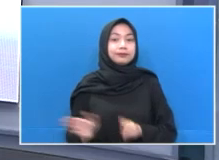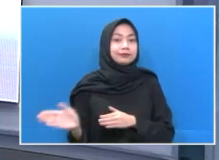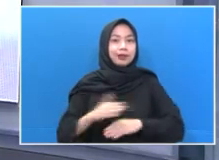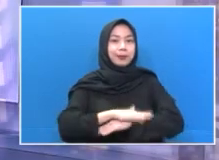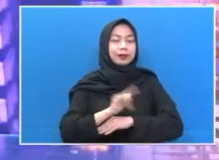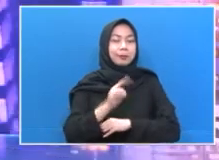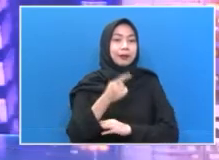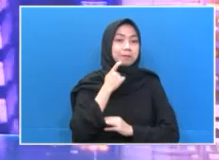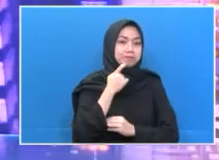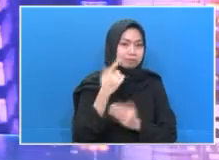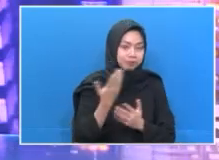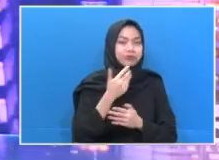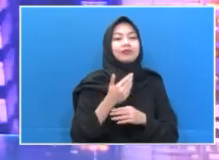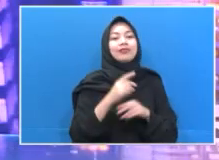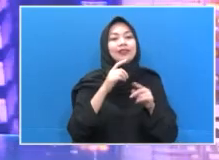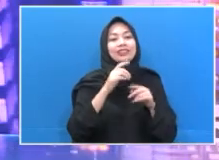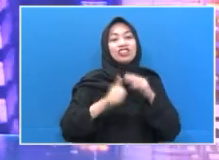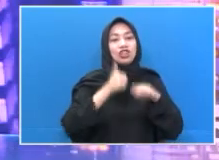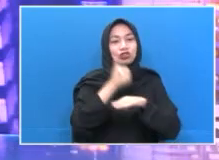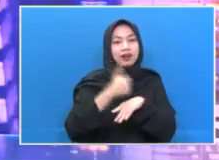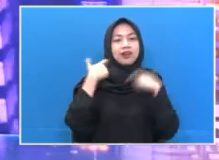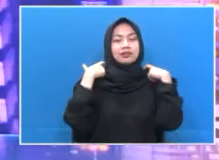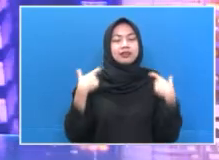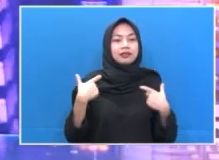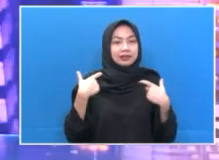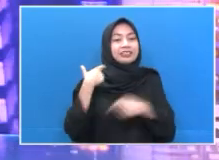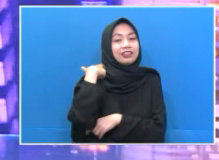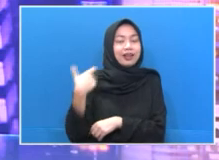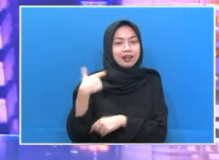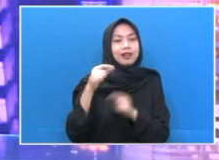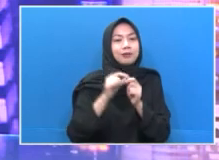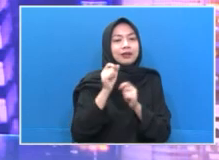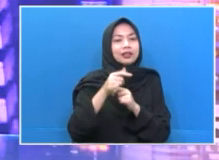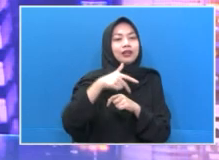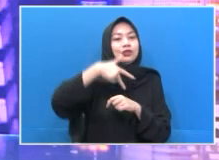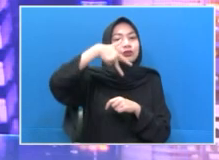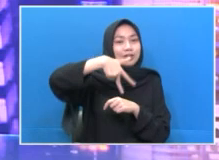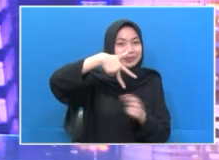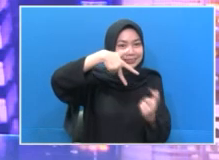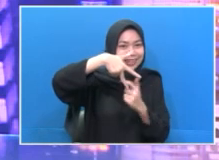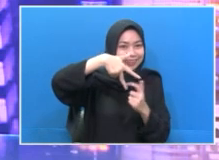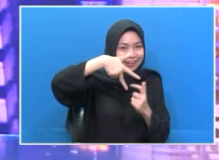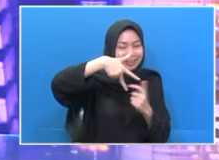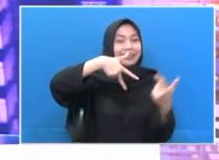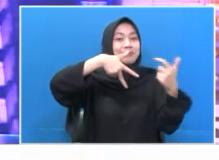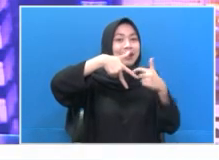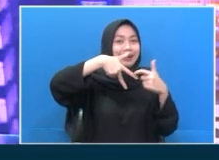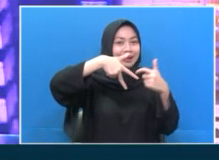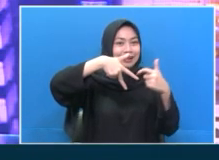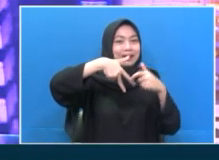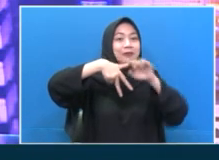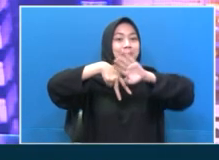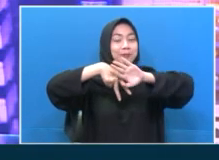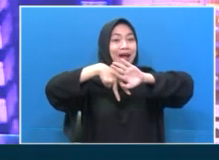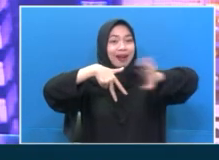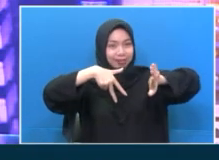Kita ke informasi pertama, Saudara, terkait dengan Direktorat Jenderal Pajak Sulawesi Selatan, Barat dan juga Tenggara yang menyelidiki acara arisan